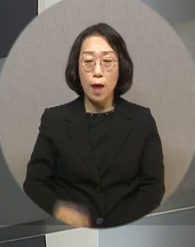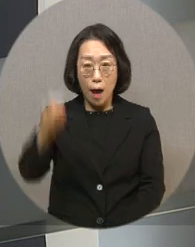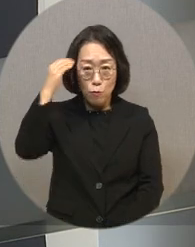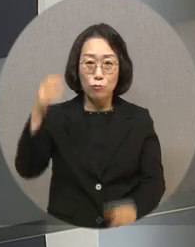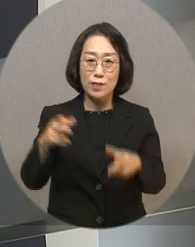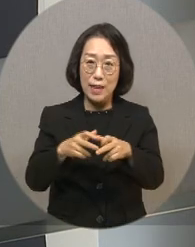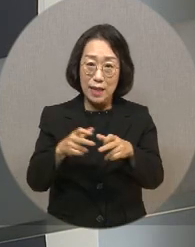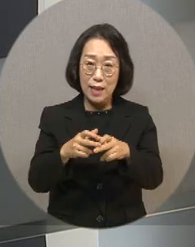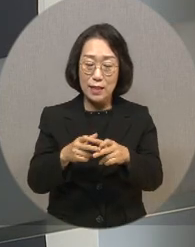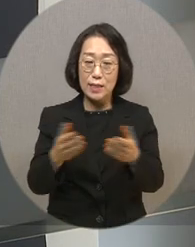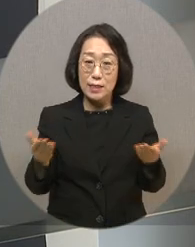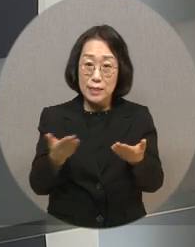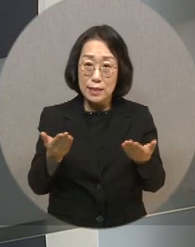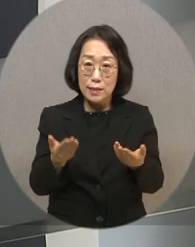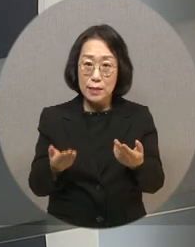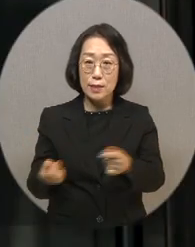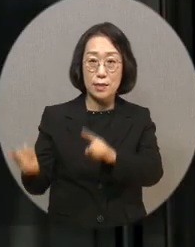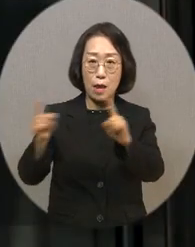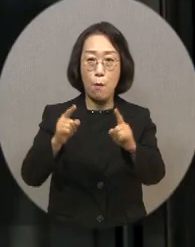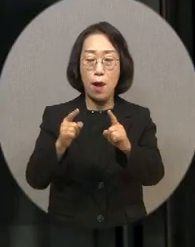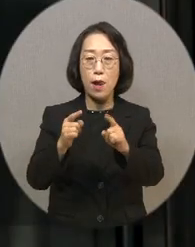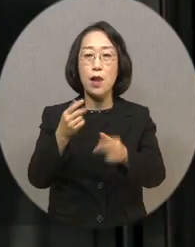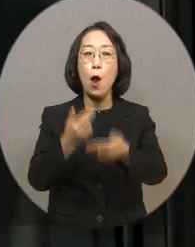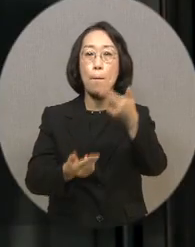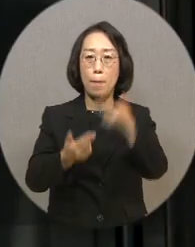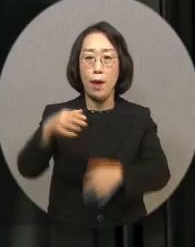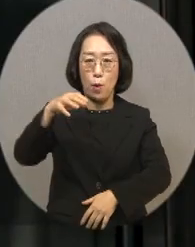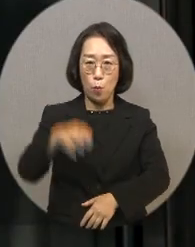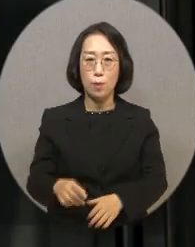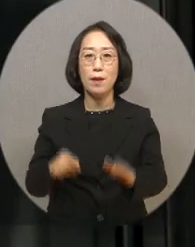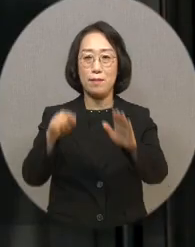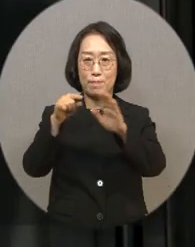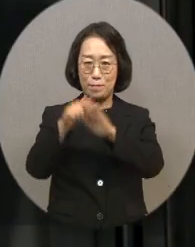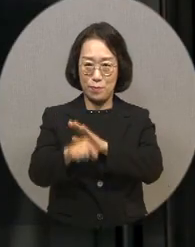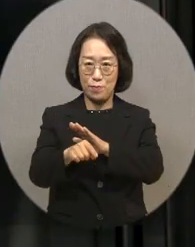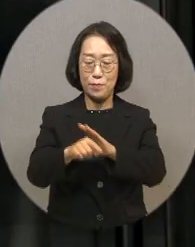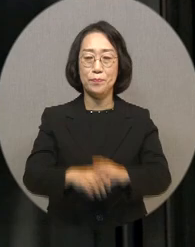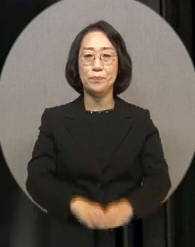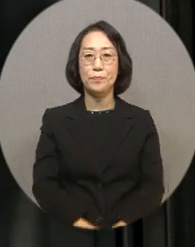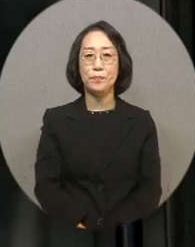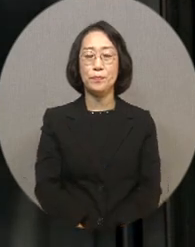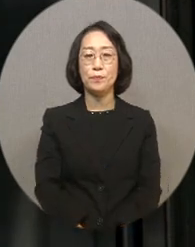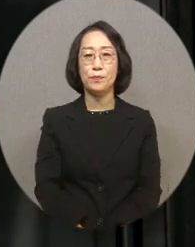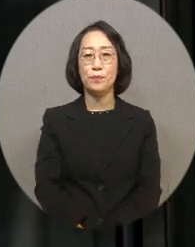한국장애인 직업재활시설협회인데요. 그럼 지금부터 현장으로 함께 가보실까요?